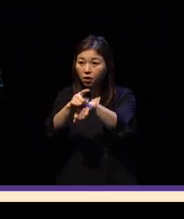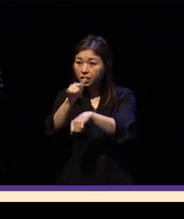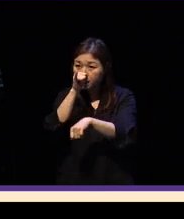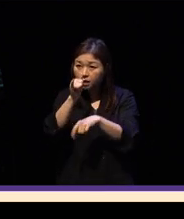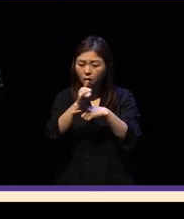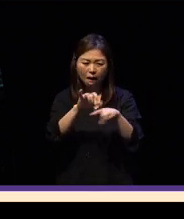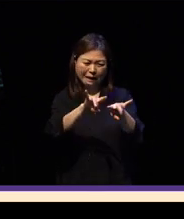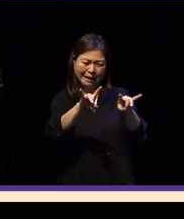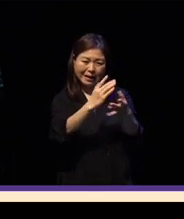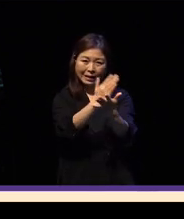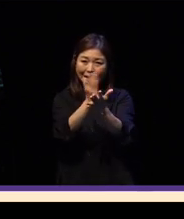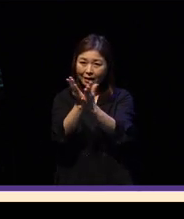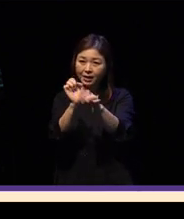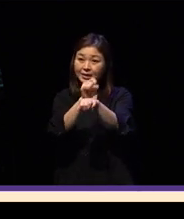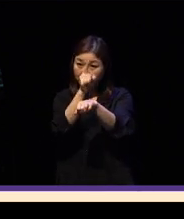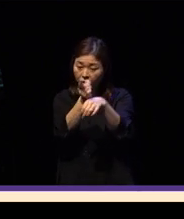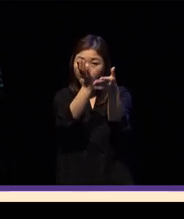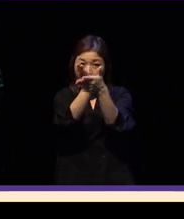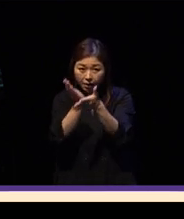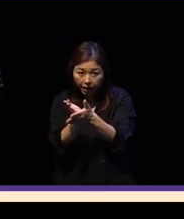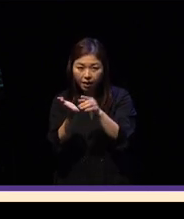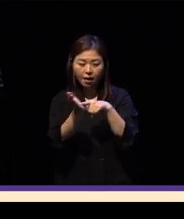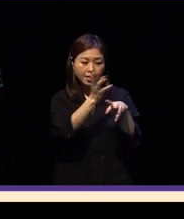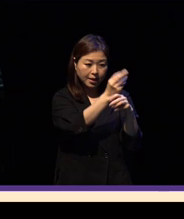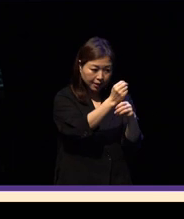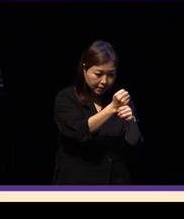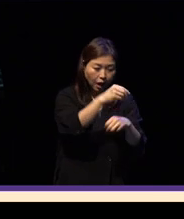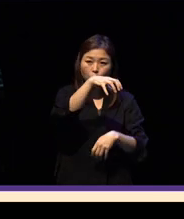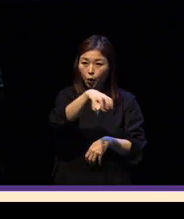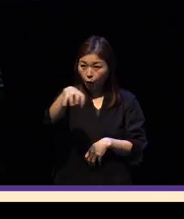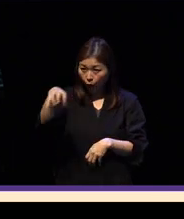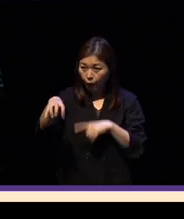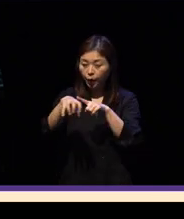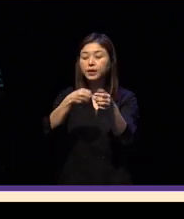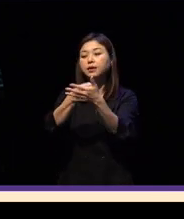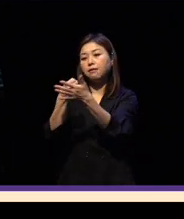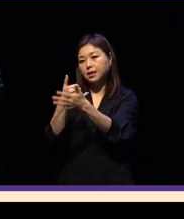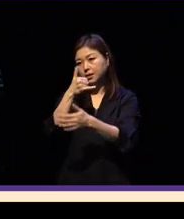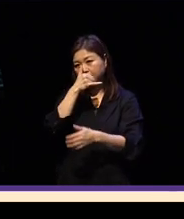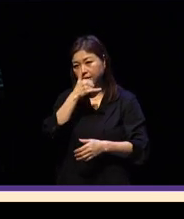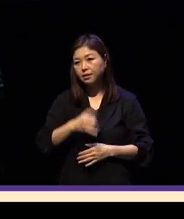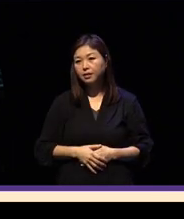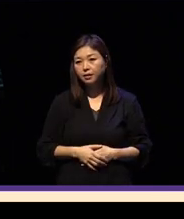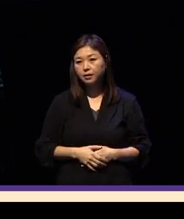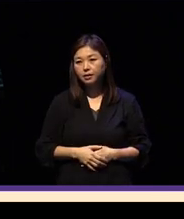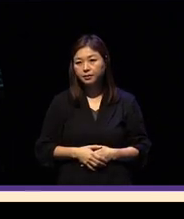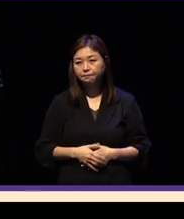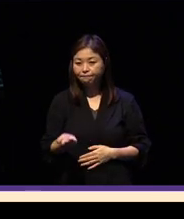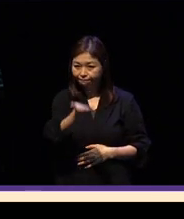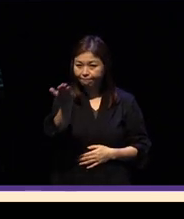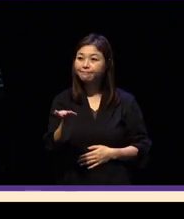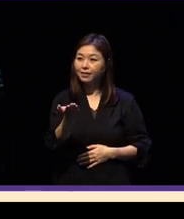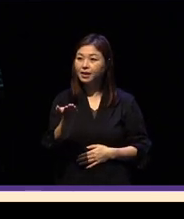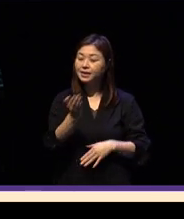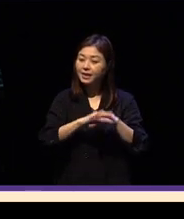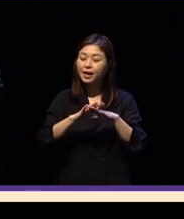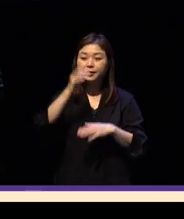각각의 특성들을 고려해서 일정과 장소가 확정되어 있으니까 그렇게 좀 이해를